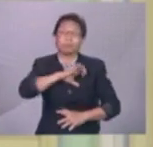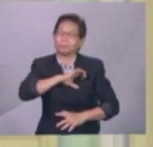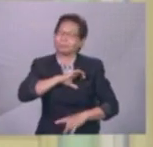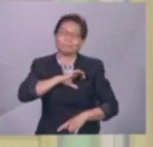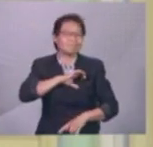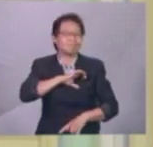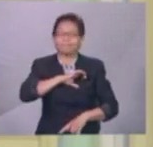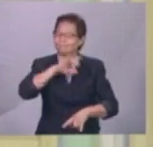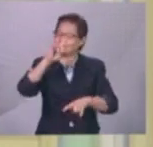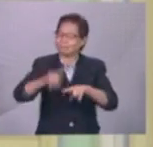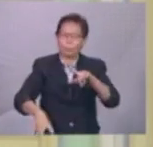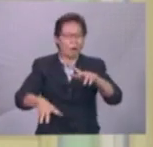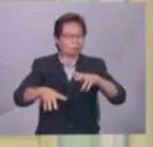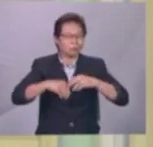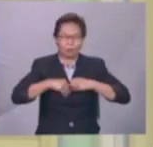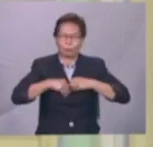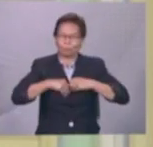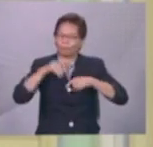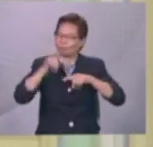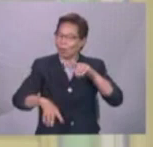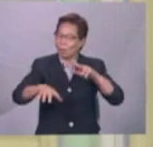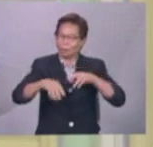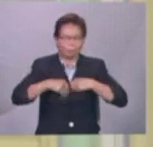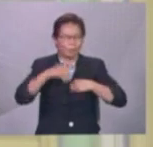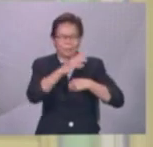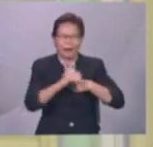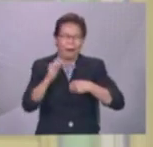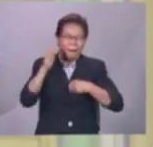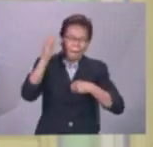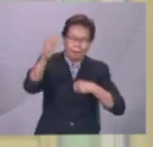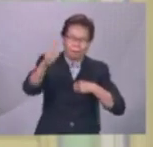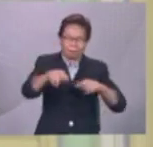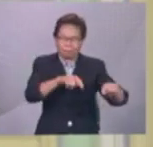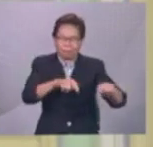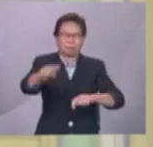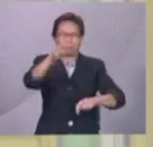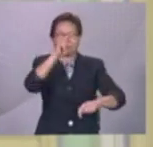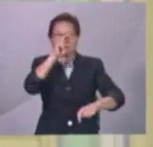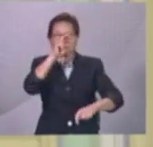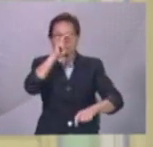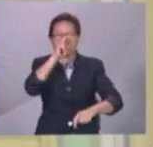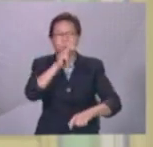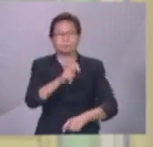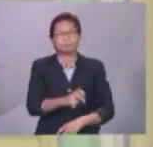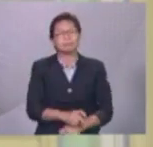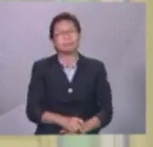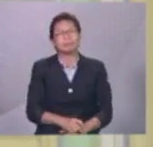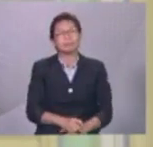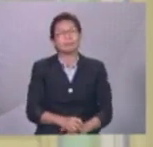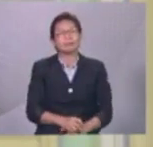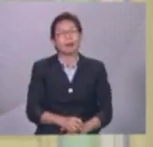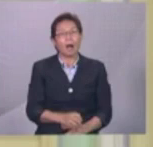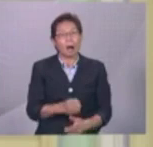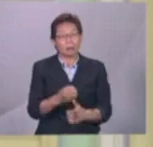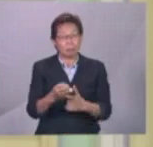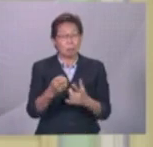lagi berkompromi dan tidak boleh dan akan mengambil tindakan yang tegas ataupun boleh dikatakan